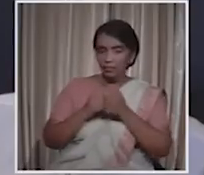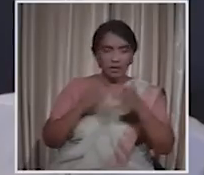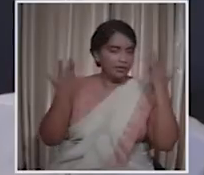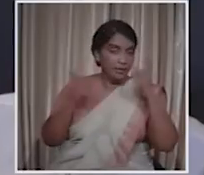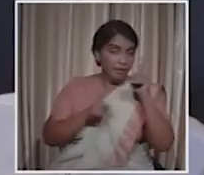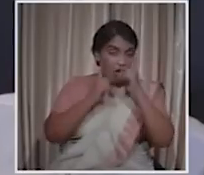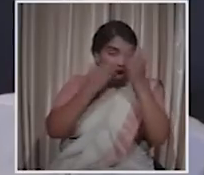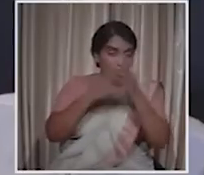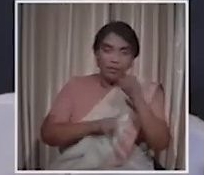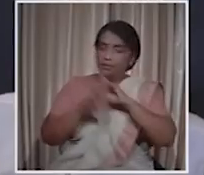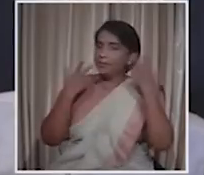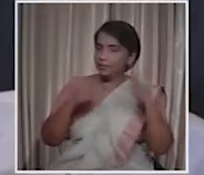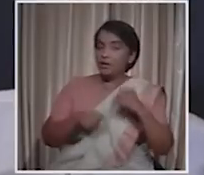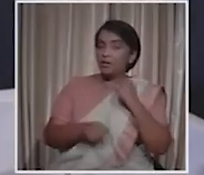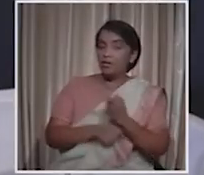අවසානයි. රාජ්‍ය